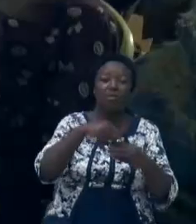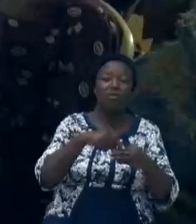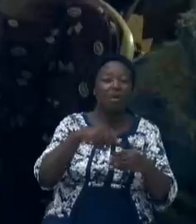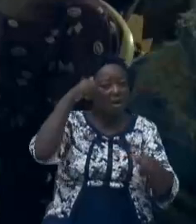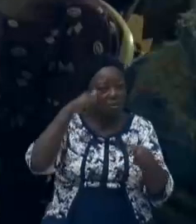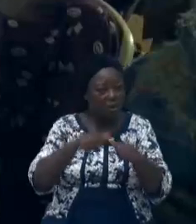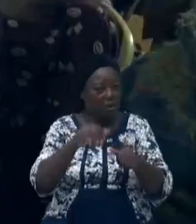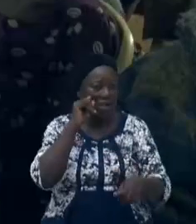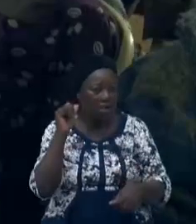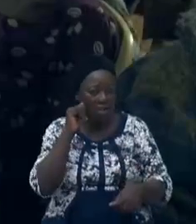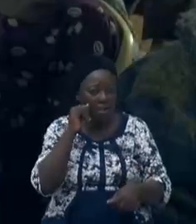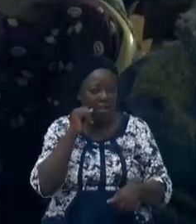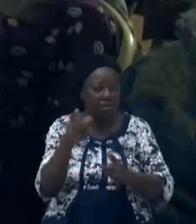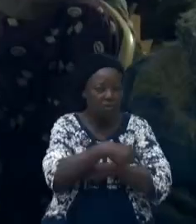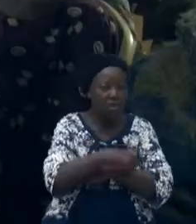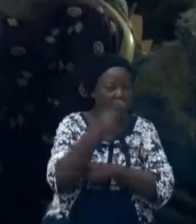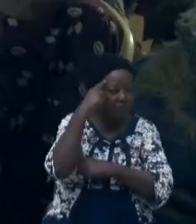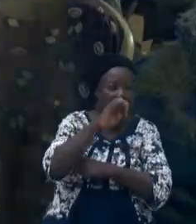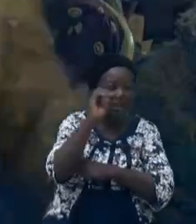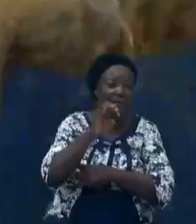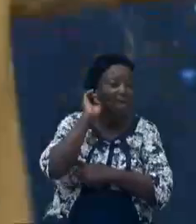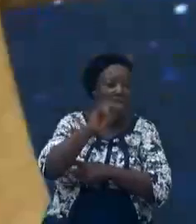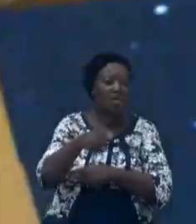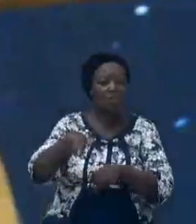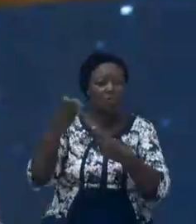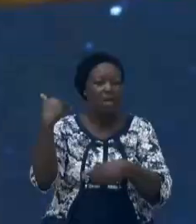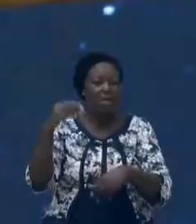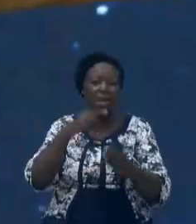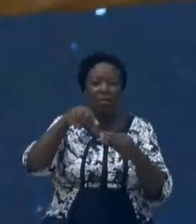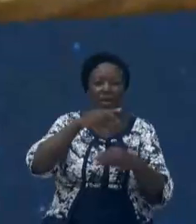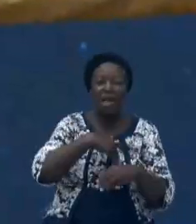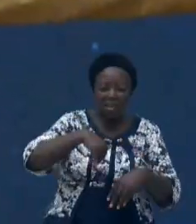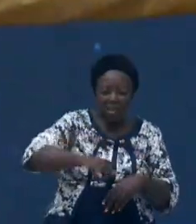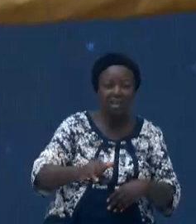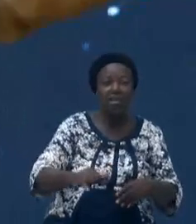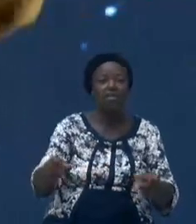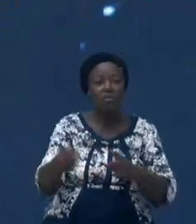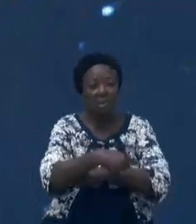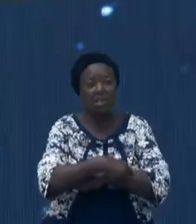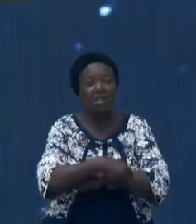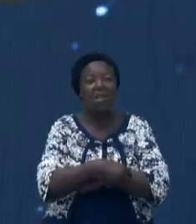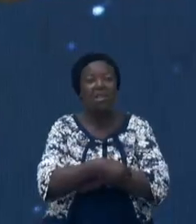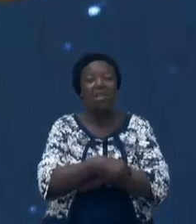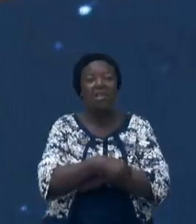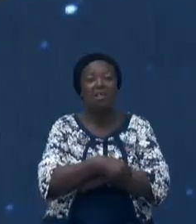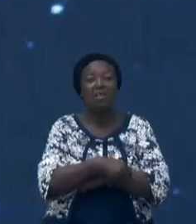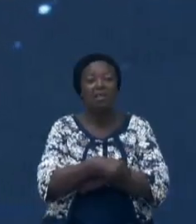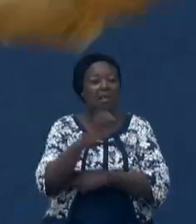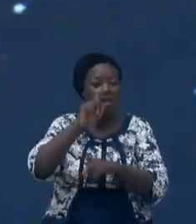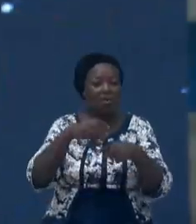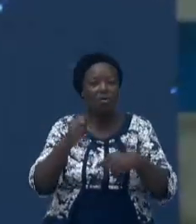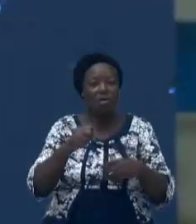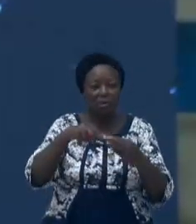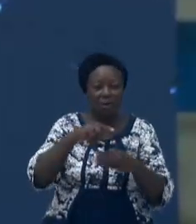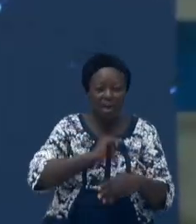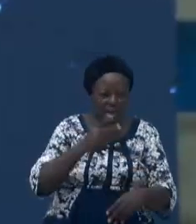soir parce qu'il allait de lui en lieux rappelez vous y ait aujourd'hui et éternellement l'aide liant lieu